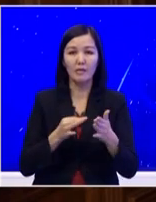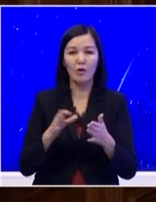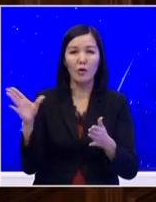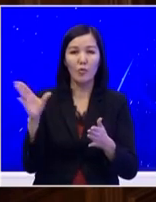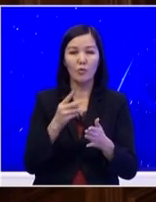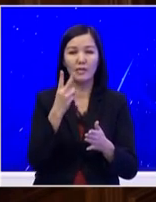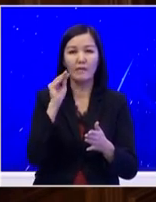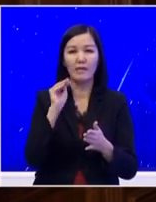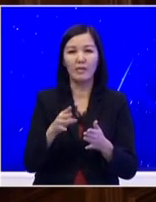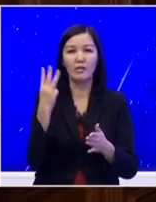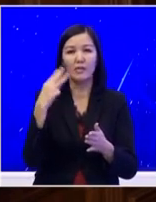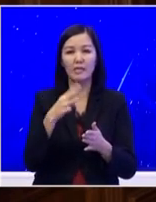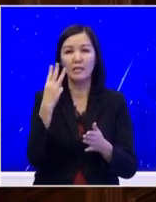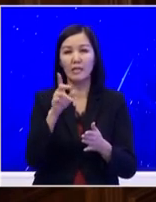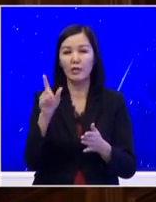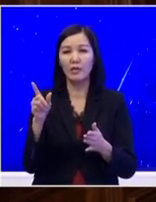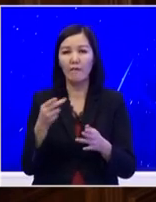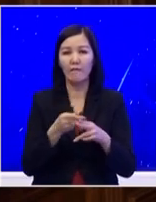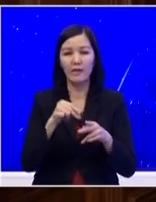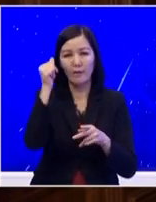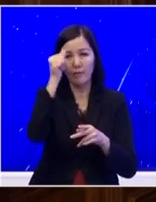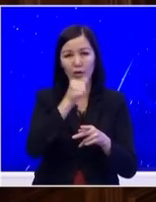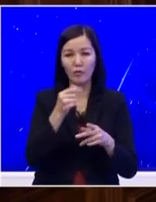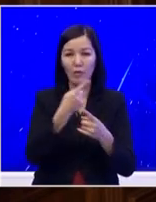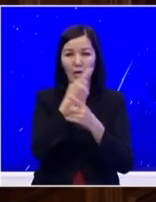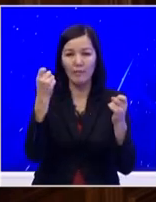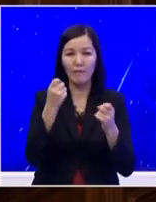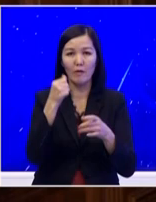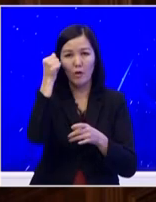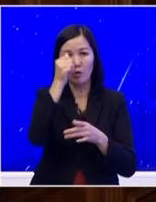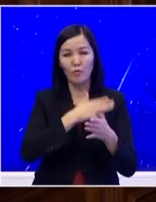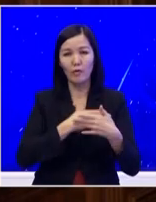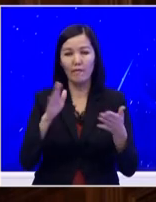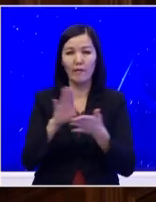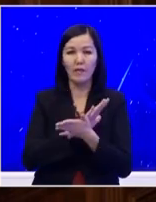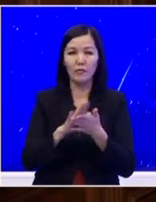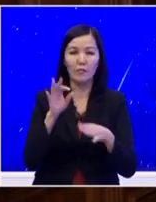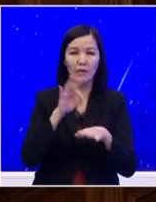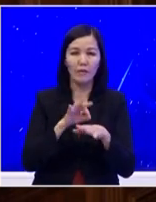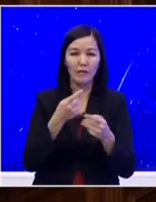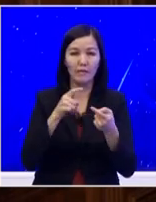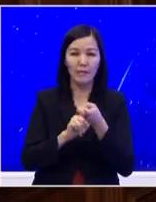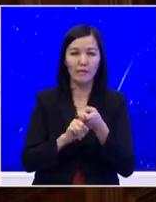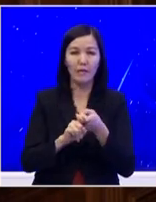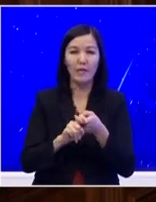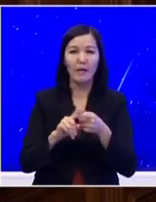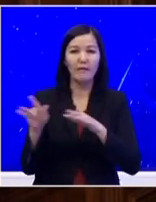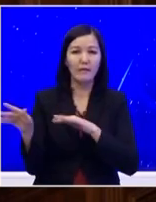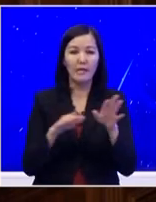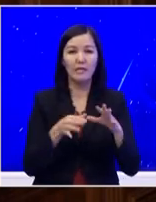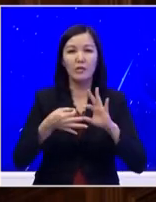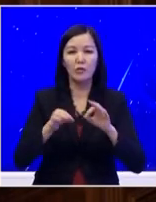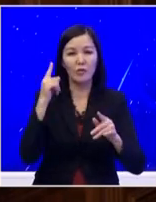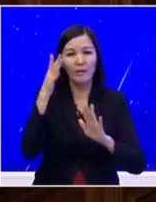нас 2033. Текущий год объявлен годом волонтеров. И в связи с пандемией коронавируса наша деятельность дает четкое